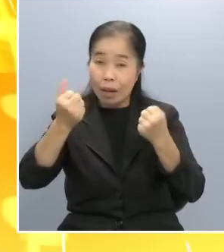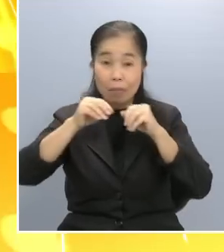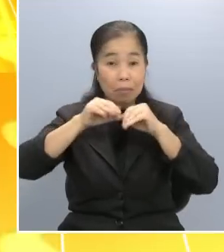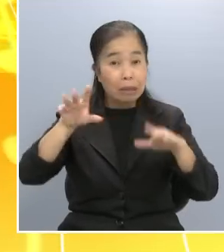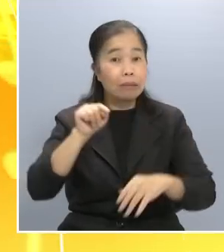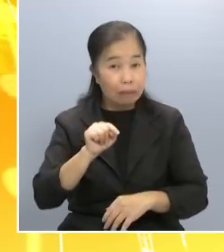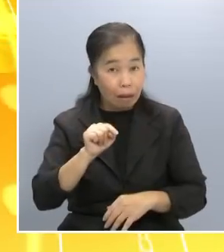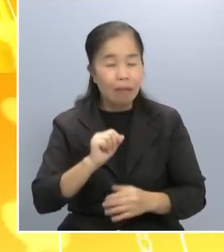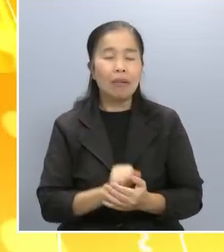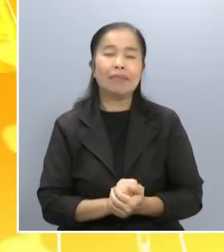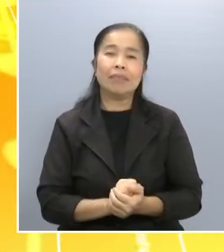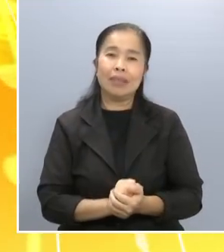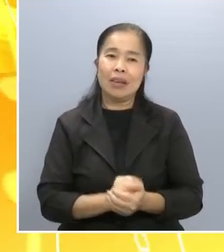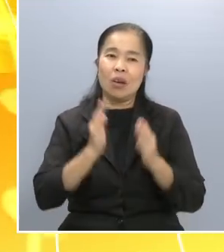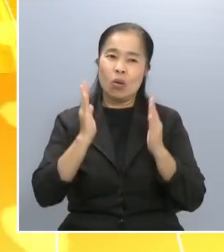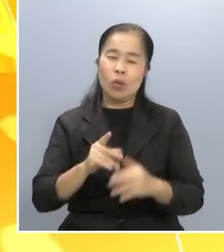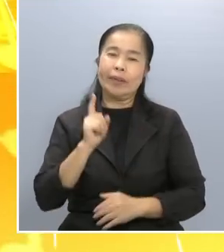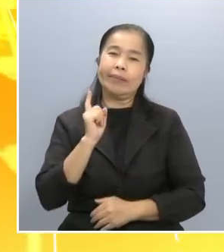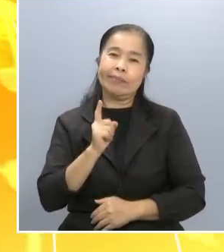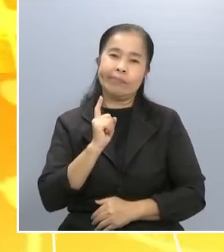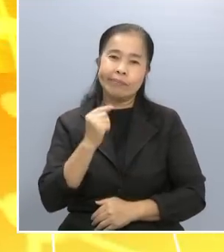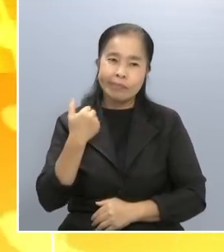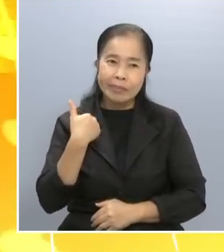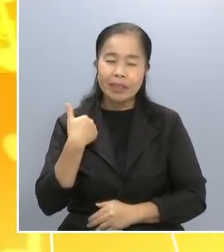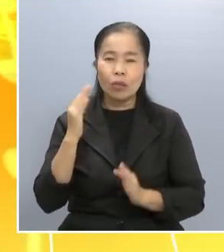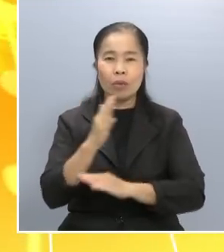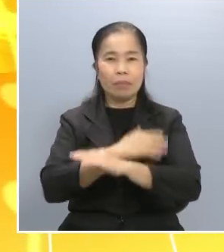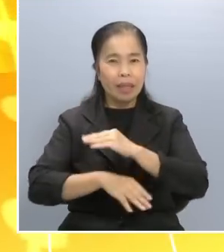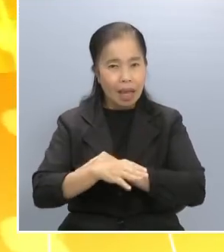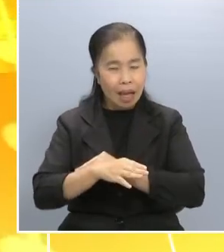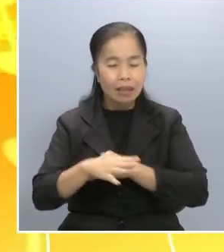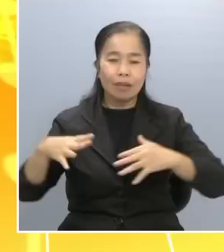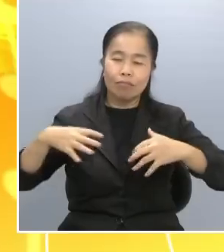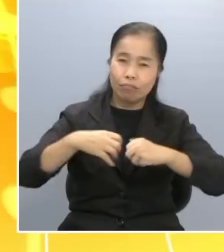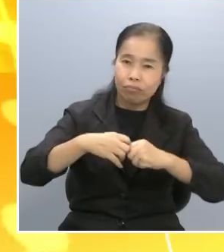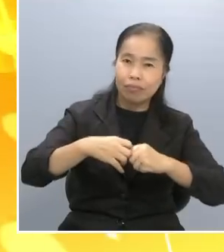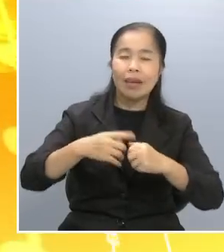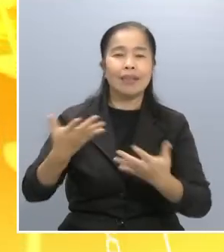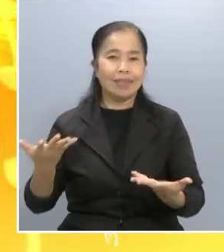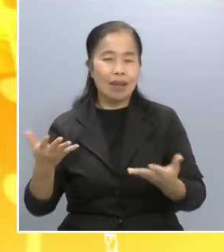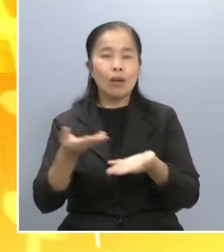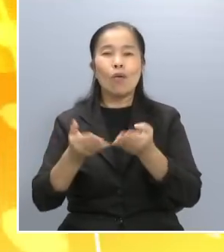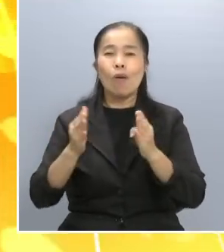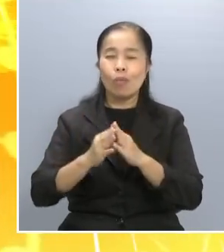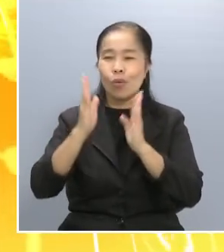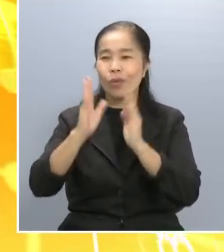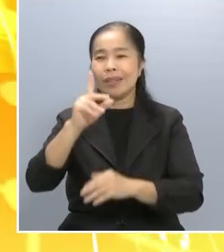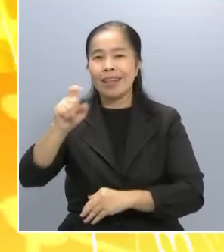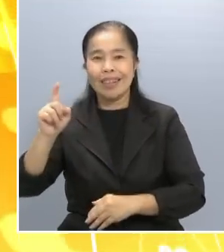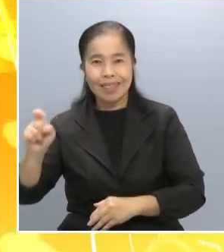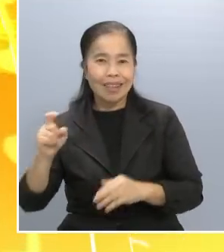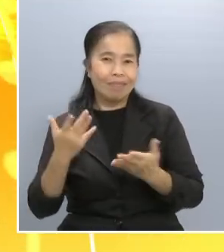มันมีคนต้องเจ็บมีคนที่พิการมีคนเสียชีวิตครอบครัวต้องสูญเสียมาก